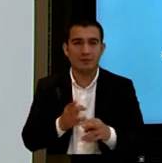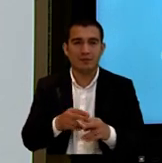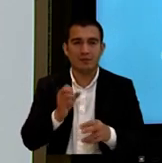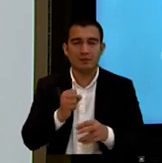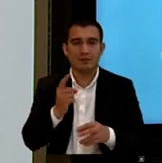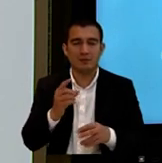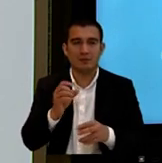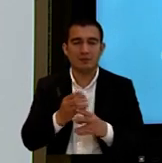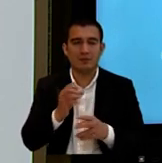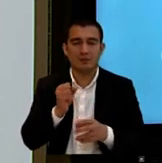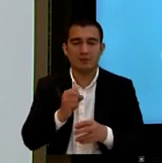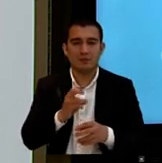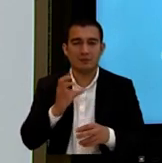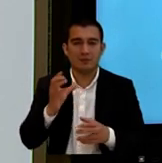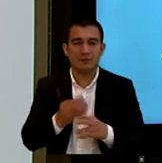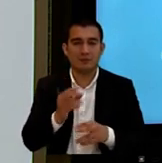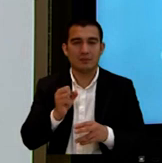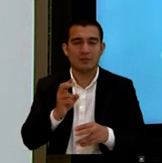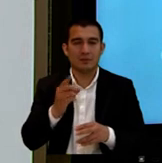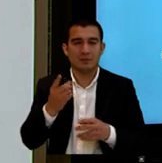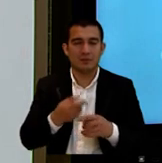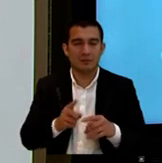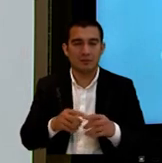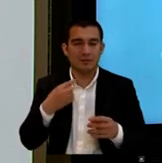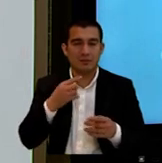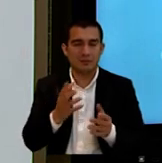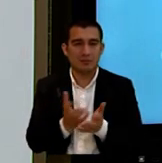yuzini A, B, C uchburchak yuziga nisbatini olamiz.